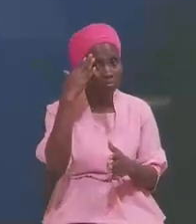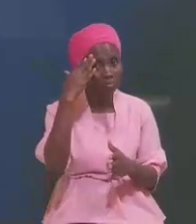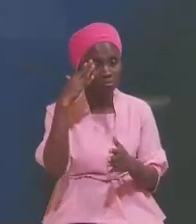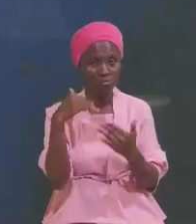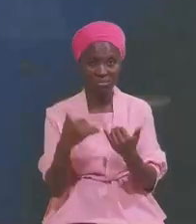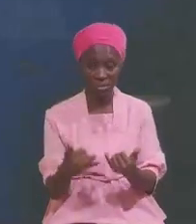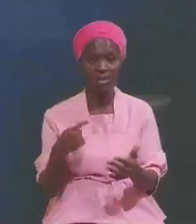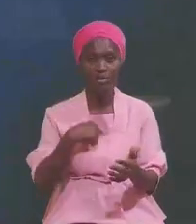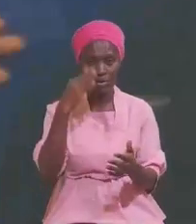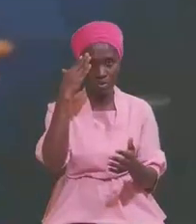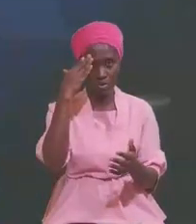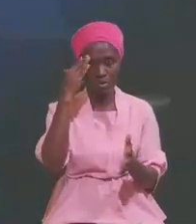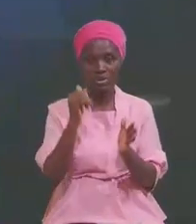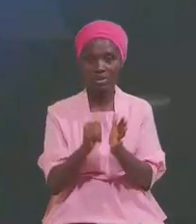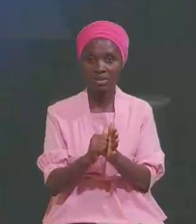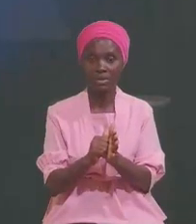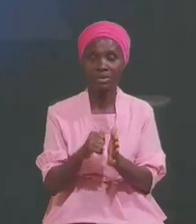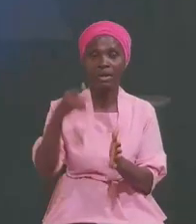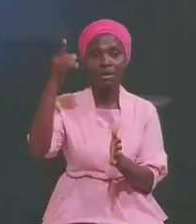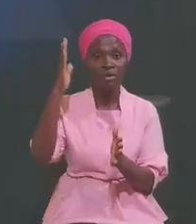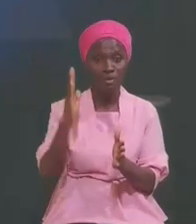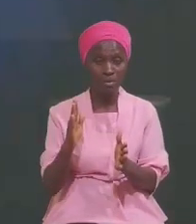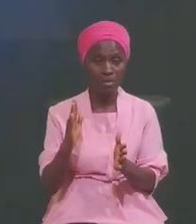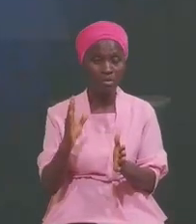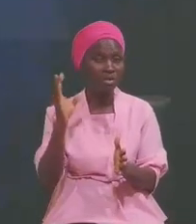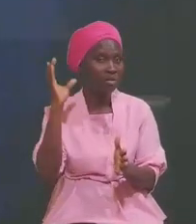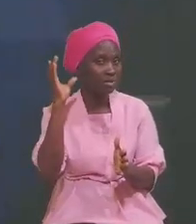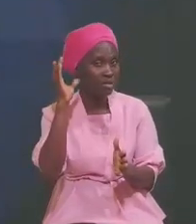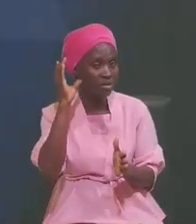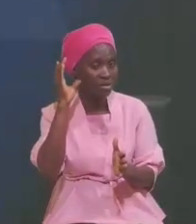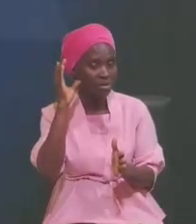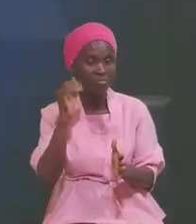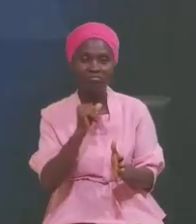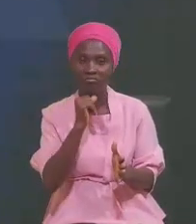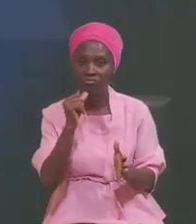Nous savons que Dieu n'exauce point les pécheurs.